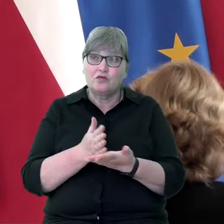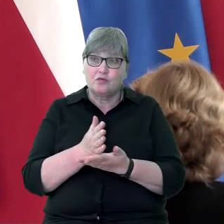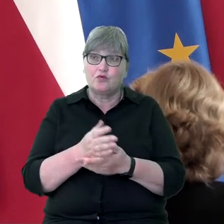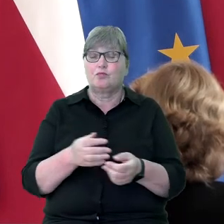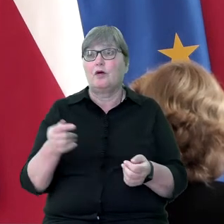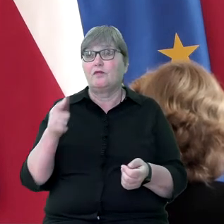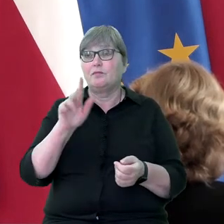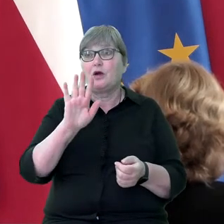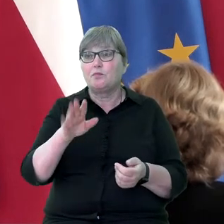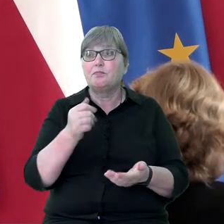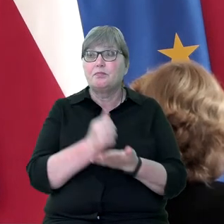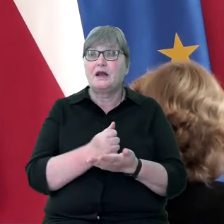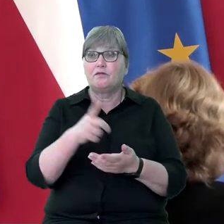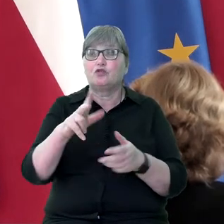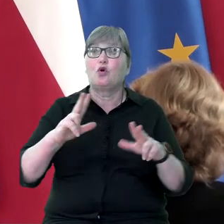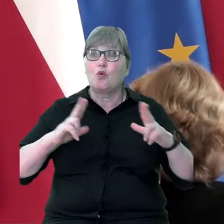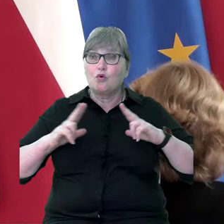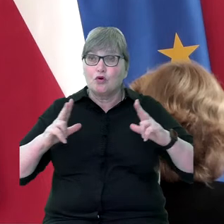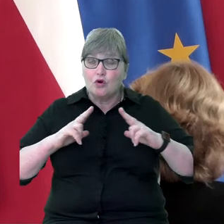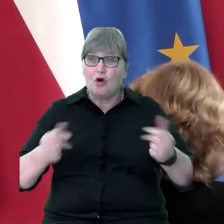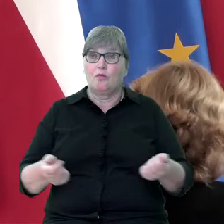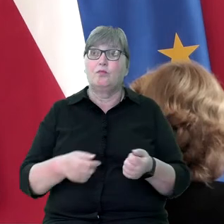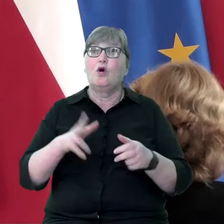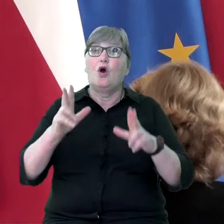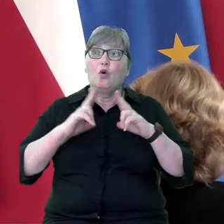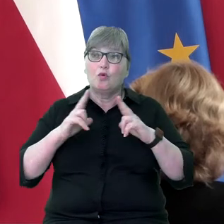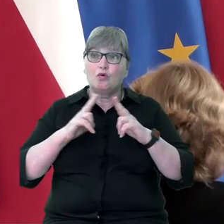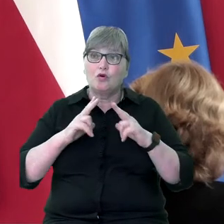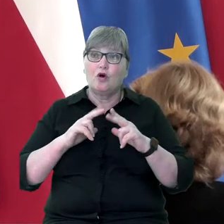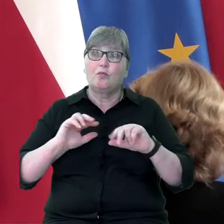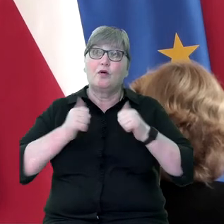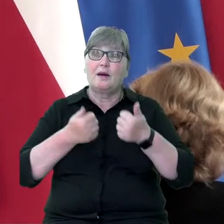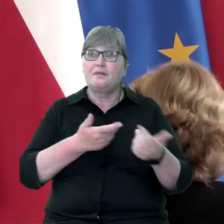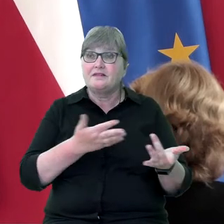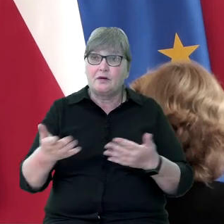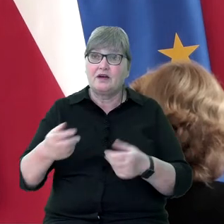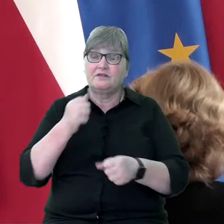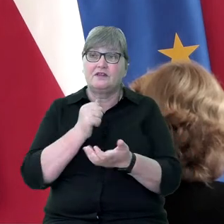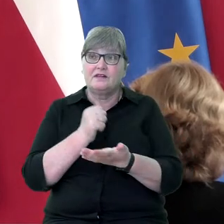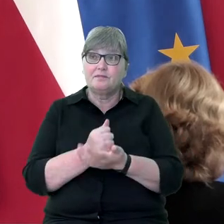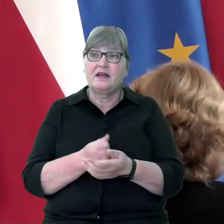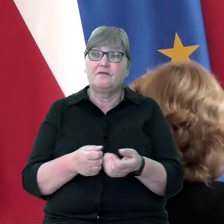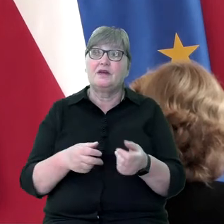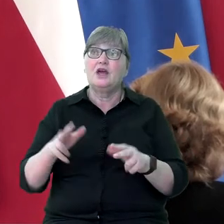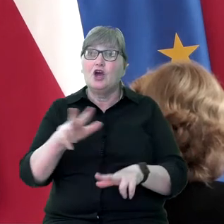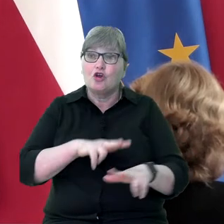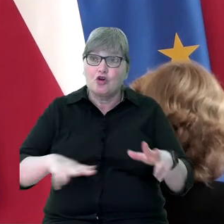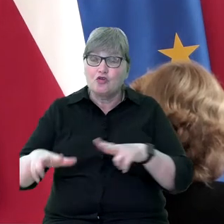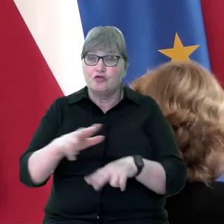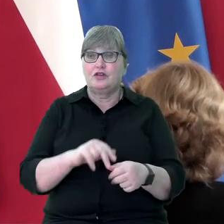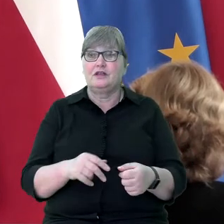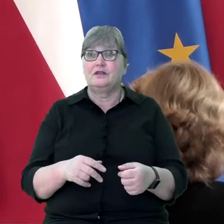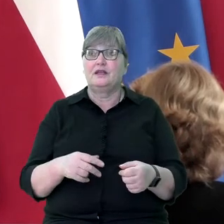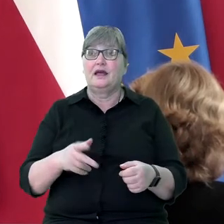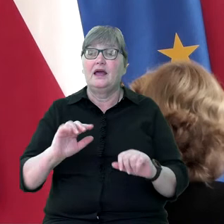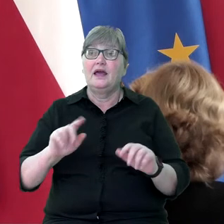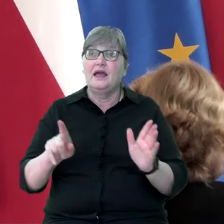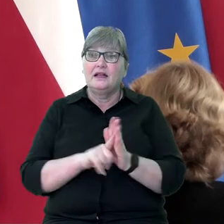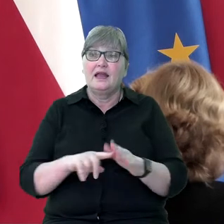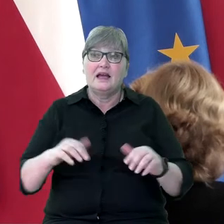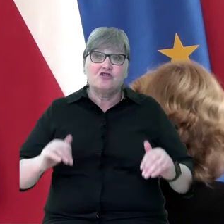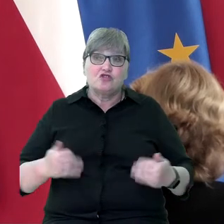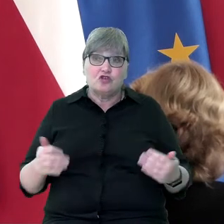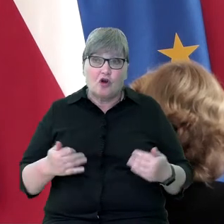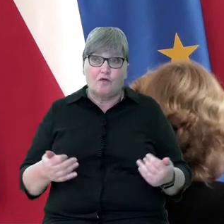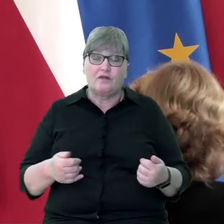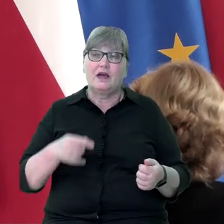urlopu umożliwiającego załatwienie spraw osobistych, rodzinnych, majątkowych czy nawet dla poratowania zdrowia. I tutaj, proszę Państwa, sytuacja